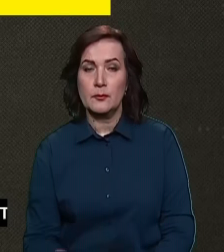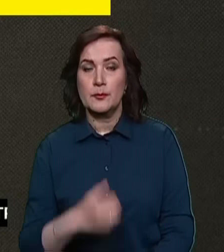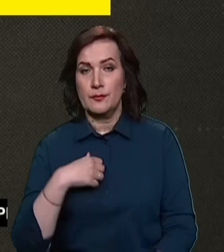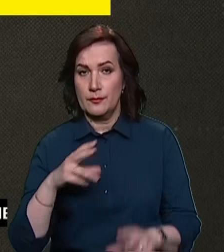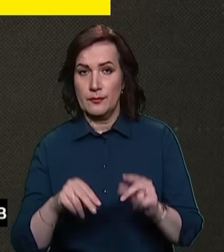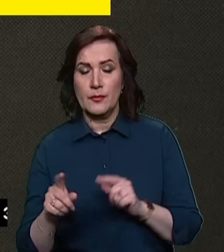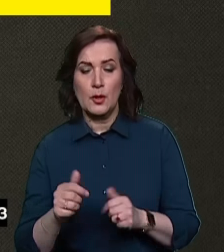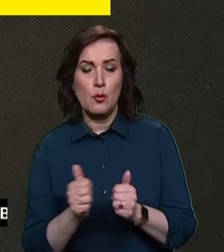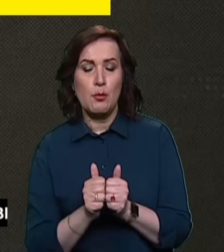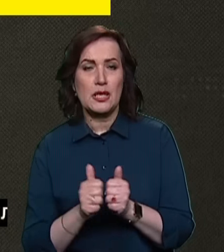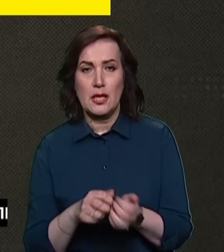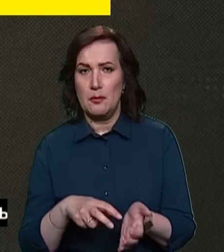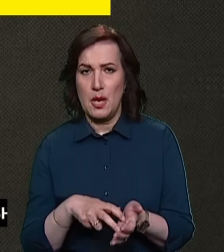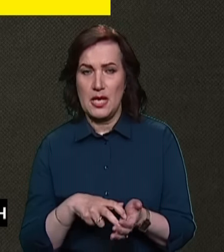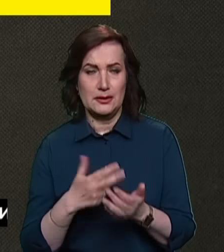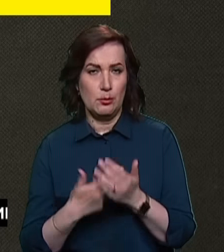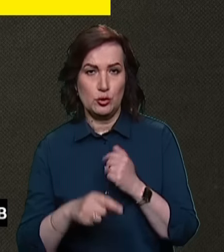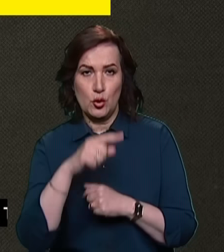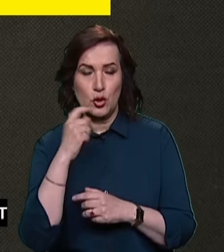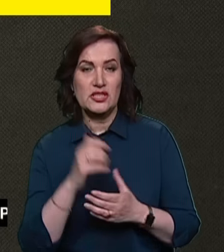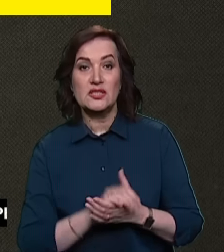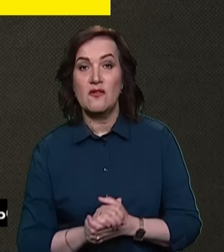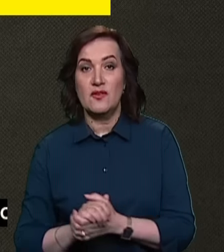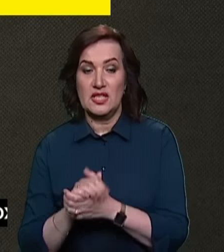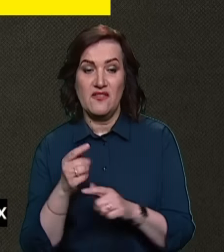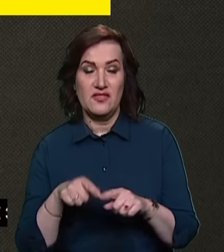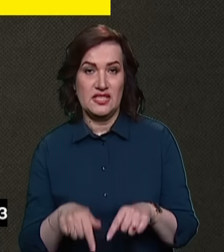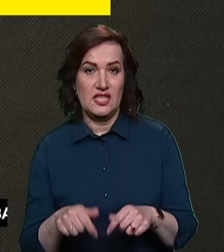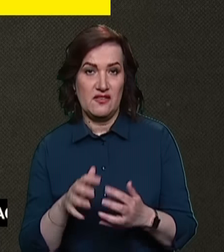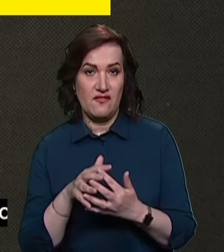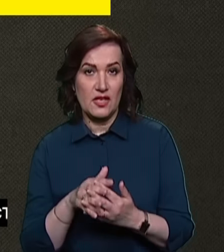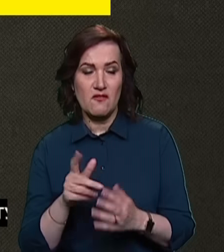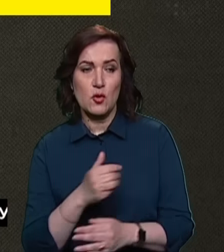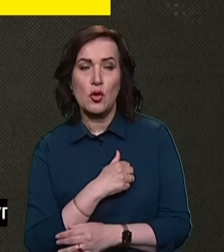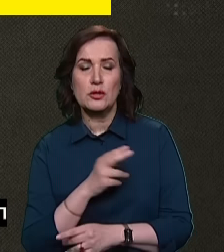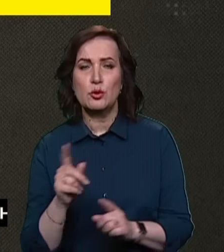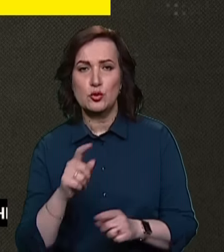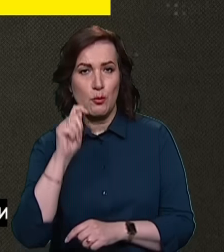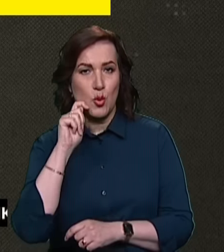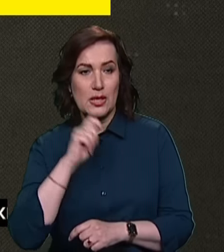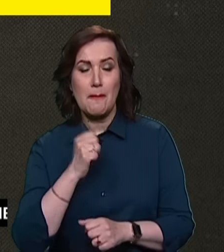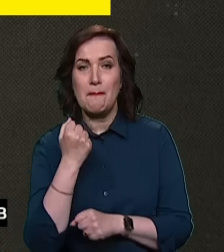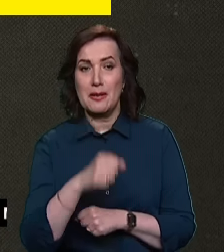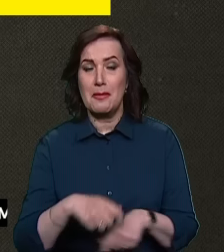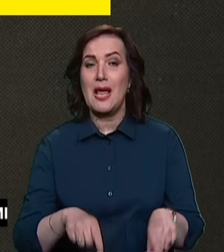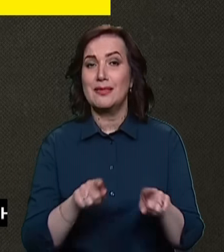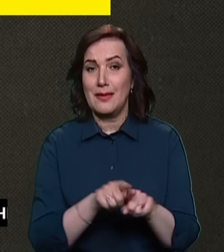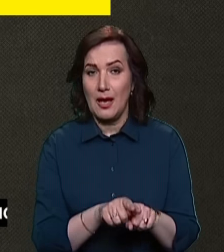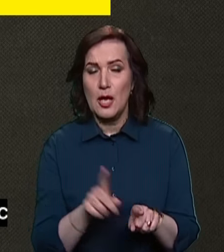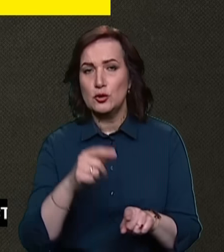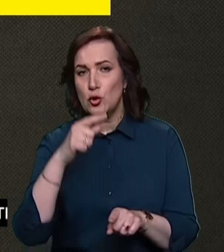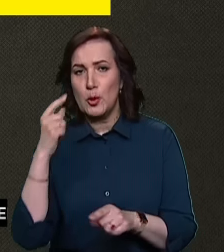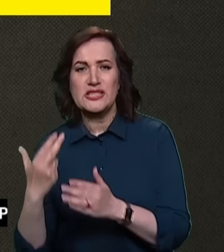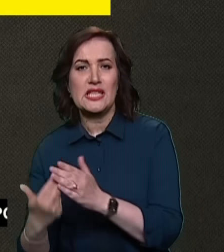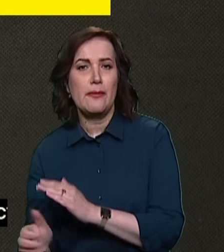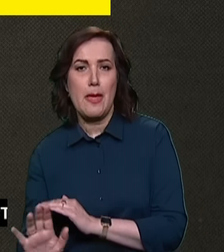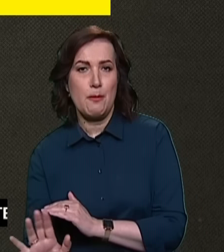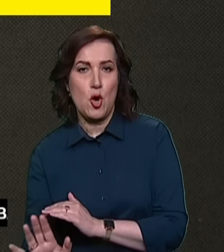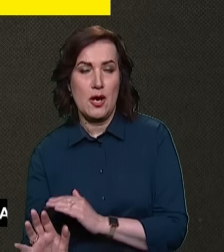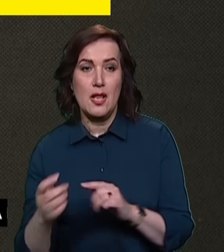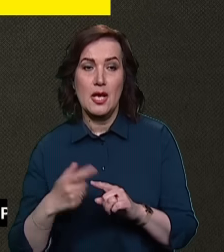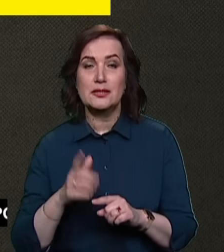Я вважаю, що партнери бояться програшу Російської Федерації у цій війні. Вони хотіли би, щоб Україна перемогла так, щоб Росія не